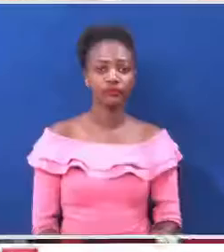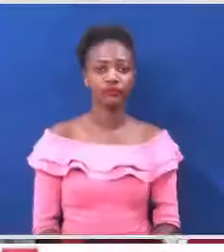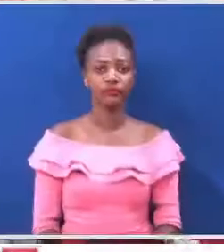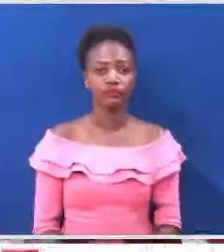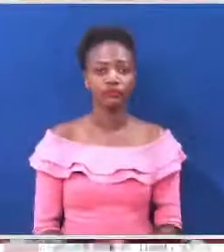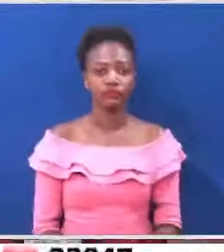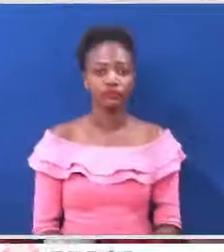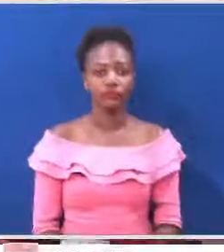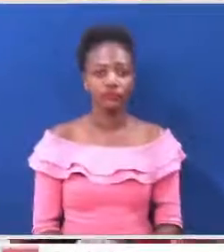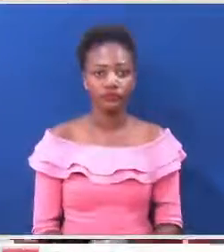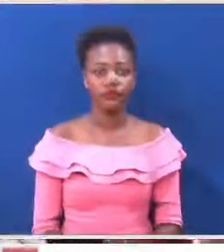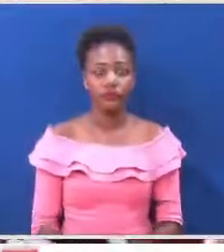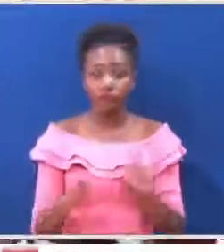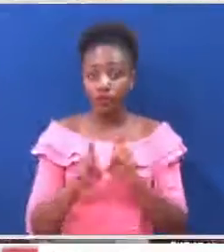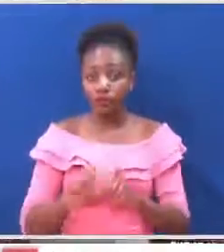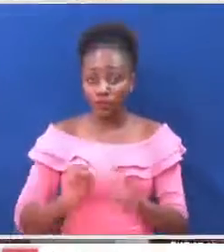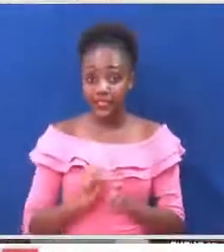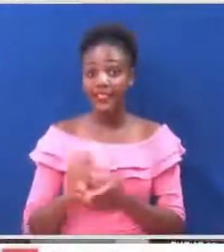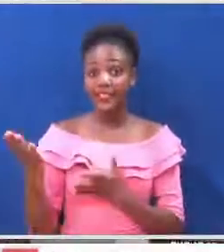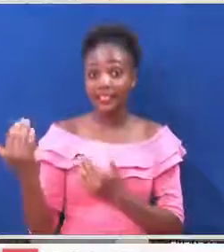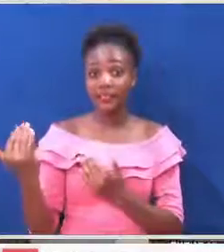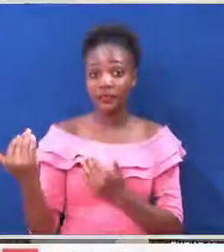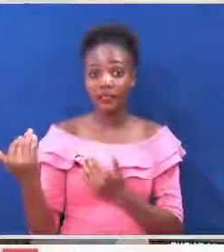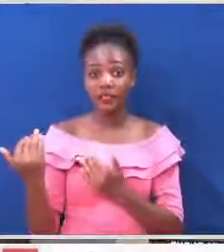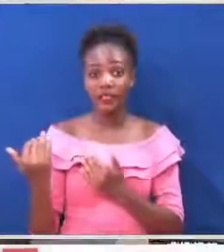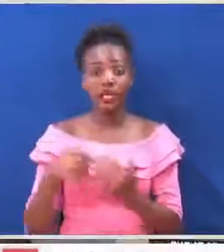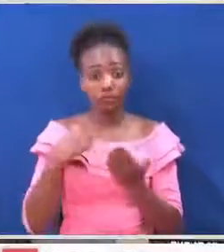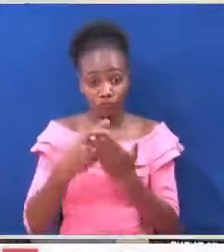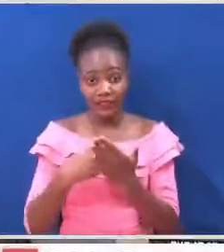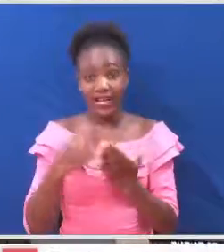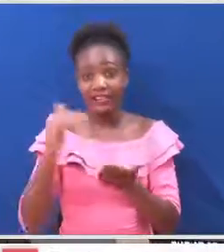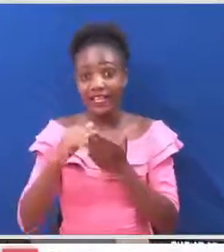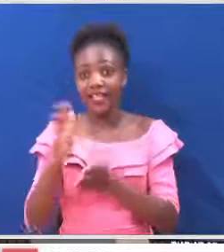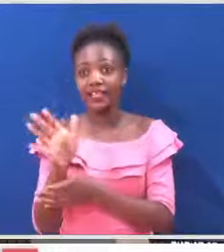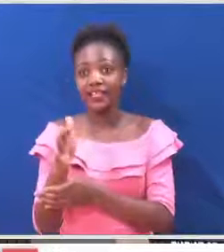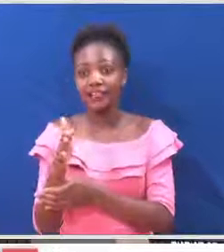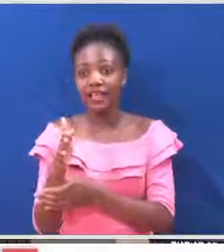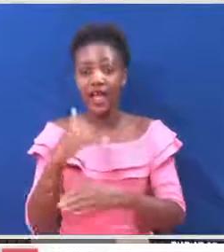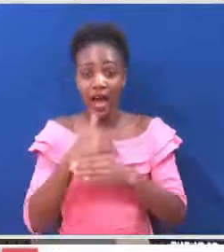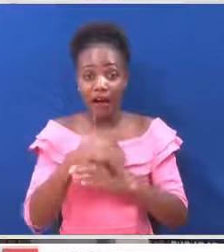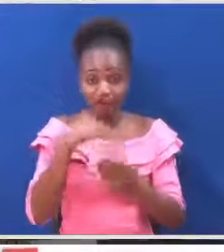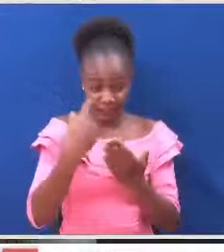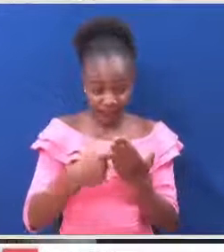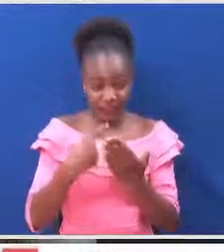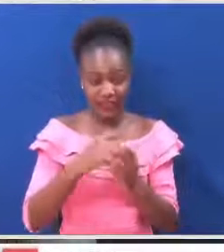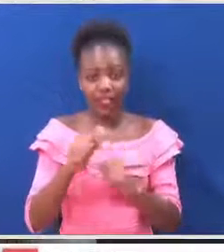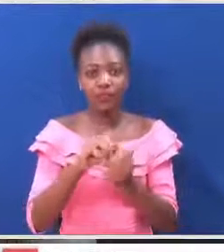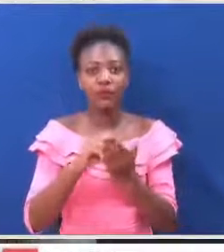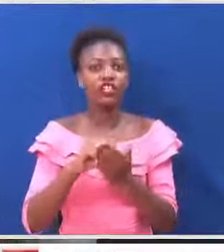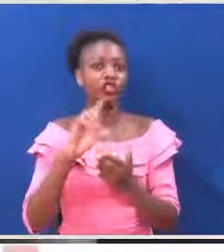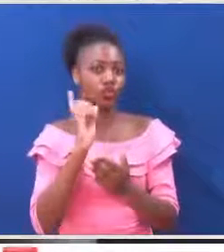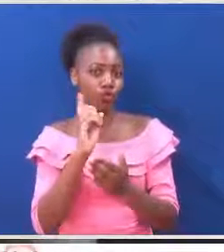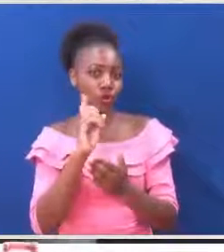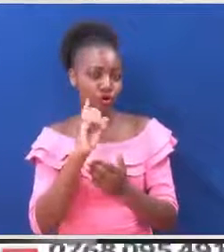meng bunge la senti linari kutoa uzi wake siku ya alham baada ya kisha kikila kesi hiyo